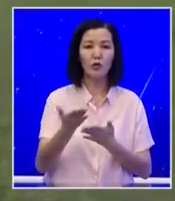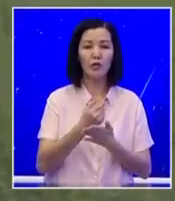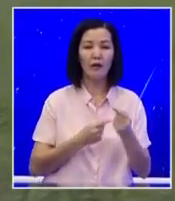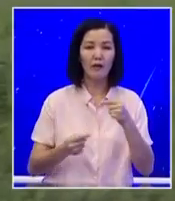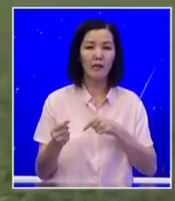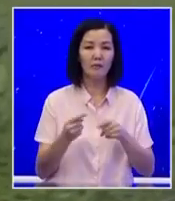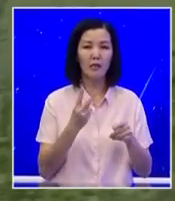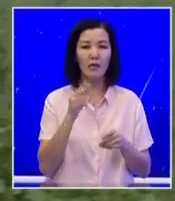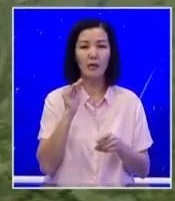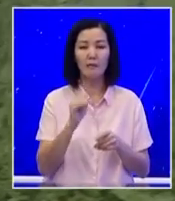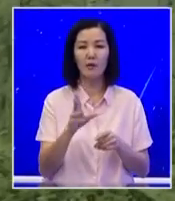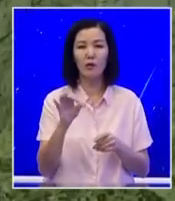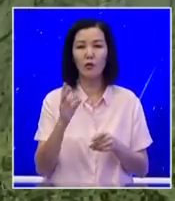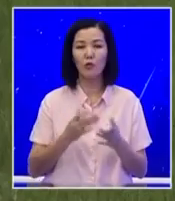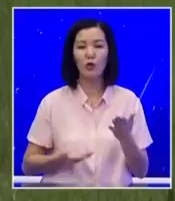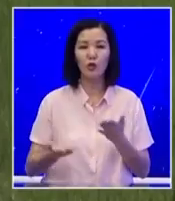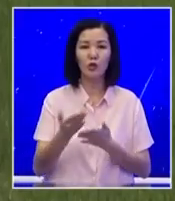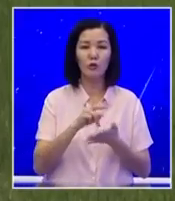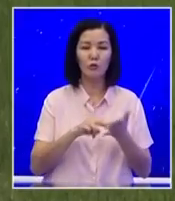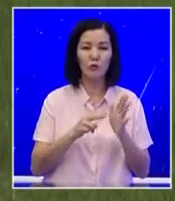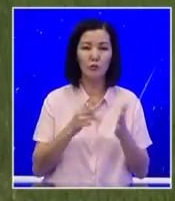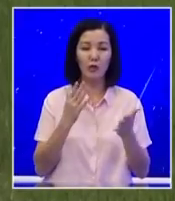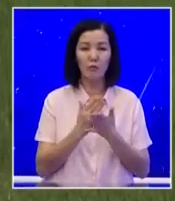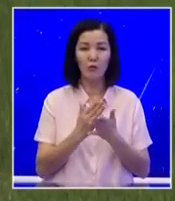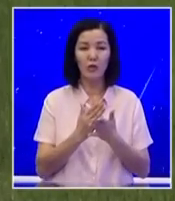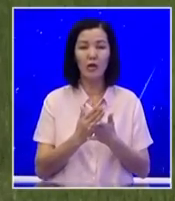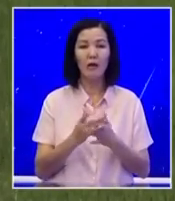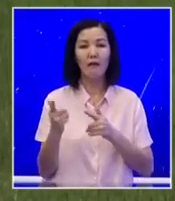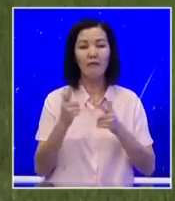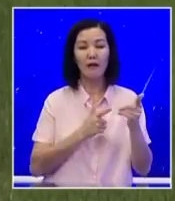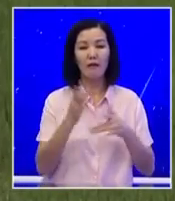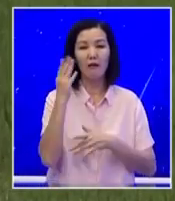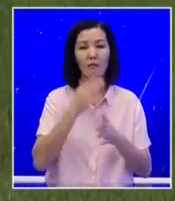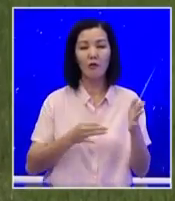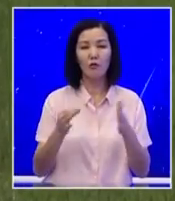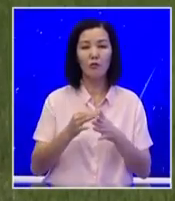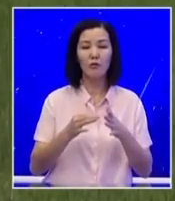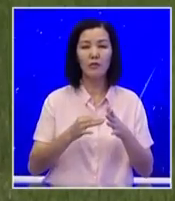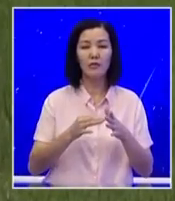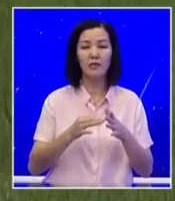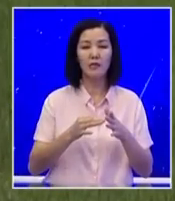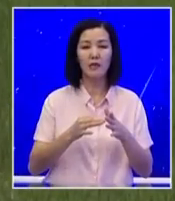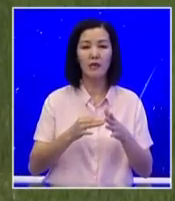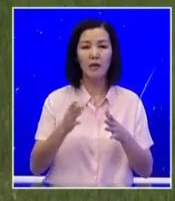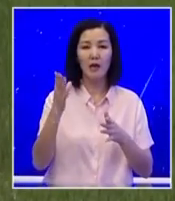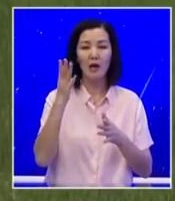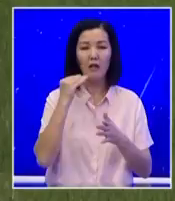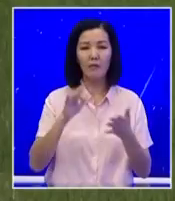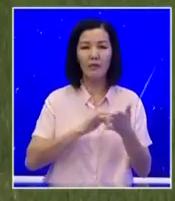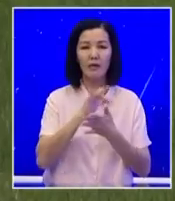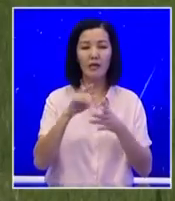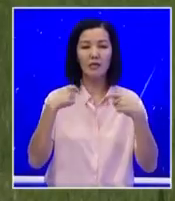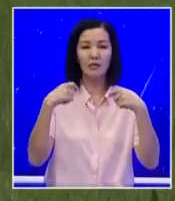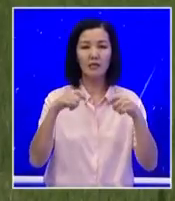кәсіпкер 2000 тоннадан аса тұқым жинауды жоспарлап отыр. Дайын өнімдер Алматы облысының түкпір-түкпірімен Алматы қаласының